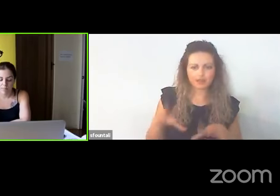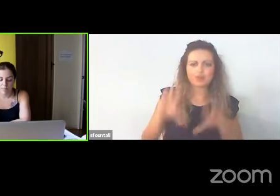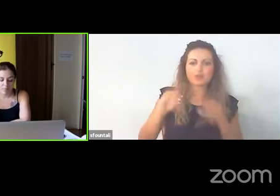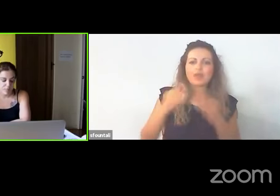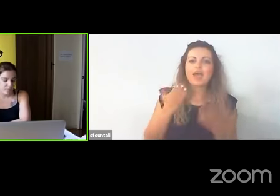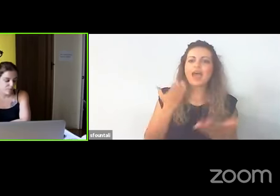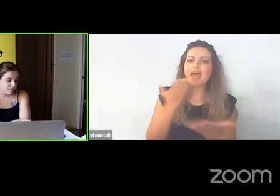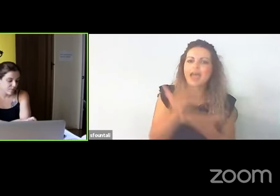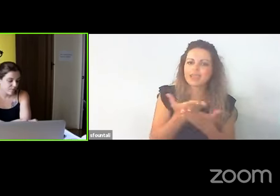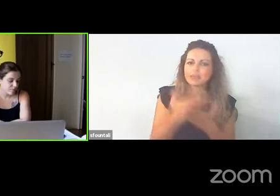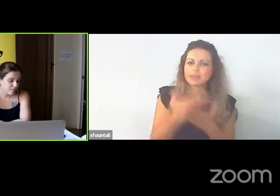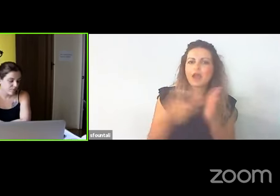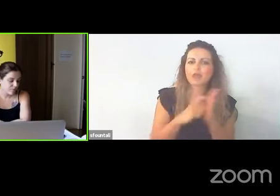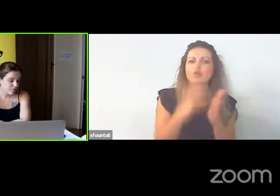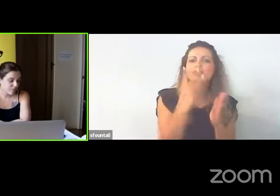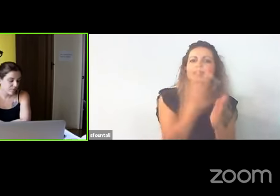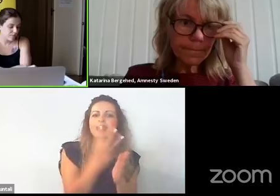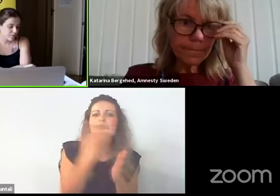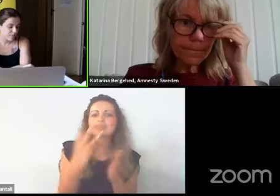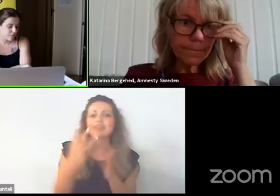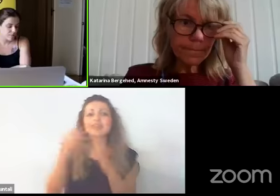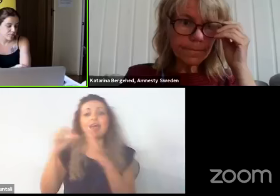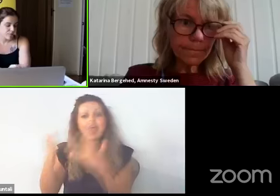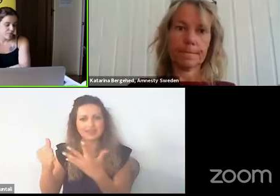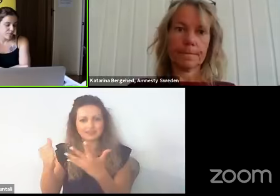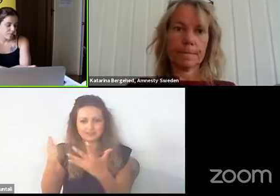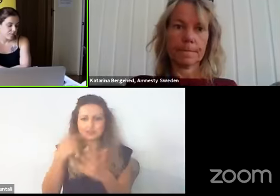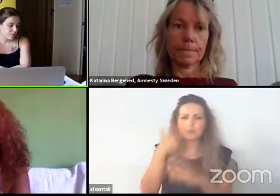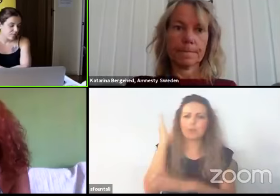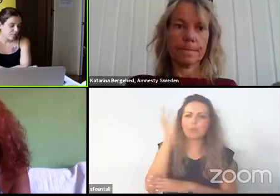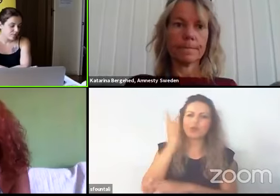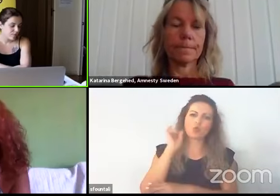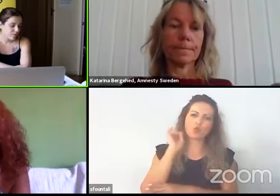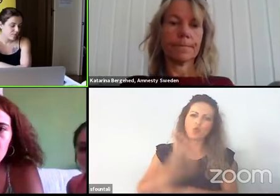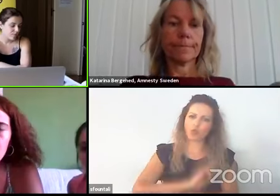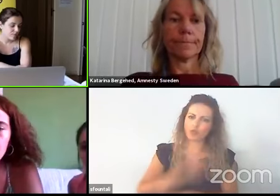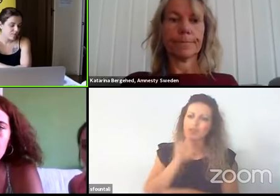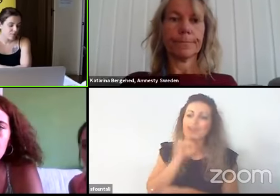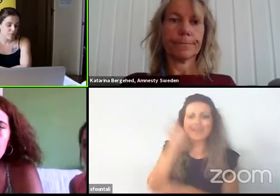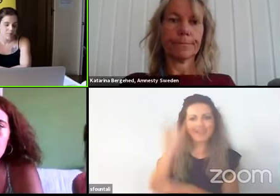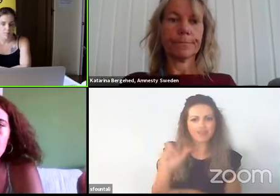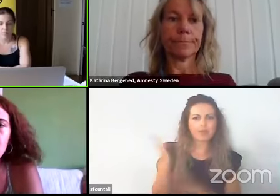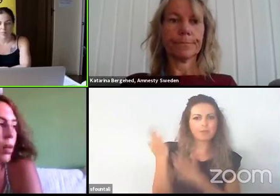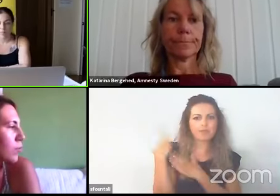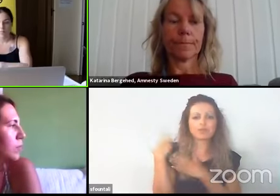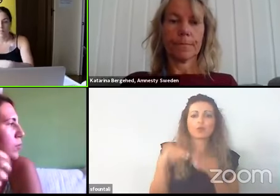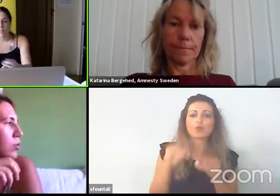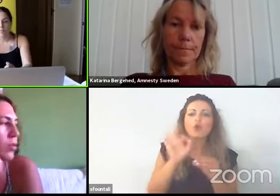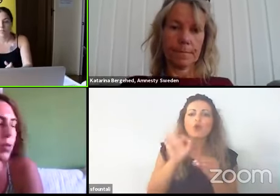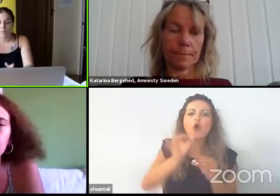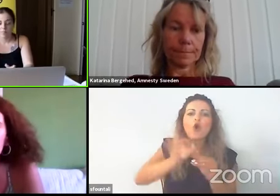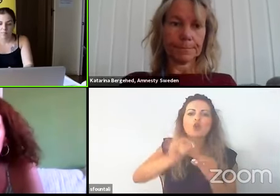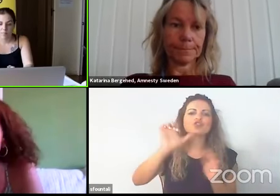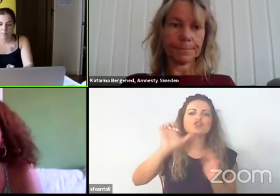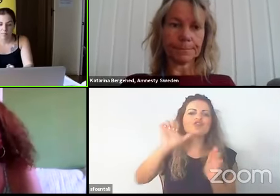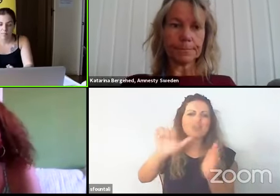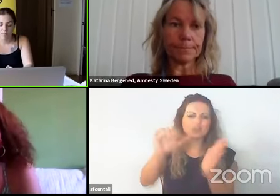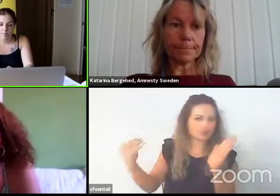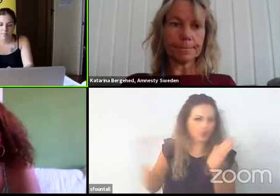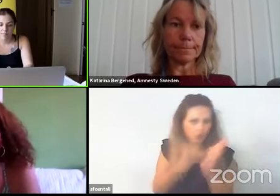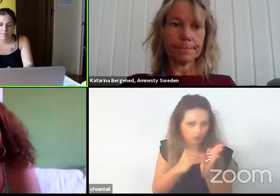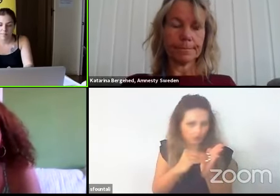άρθρου 336 του ποινικού κώδικα για τη θεμελίωση του νομικού ορισμού του βιασμού με βάση την απουσία